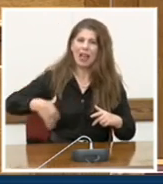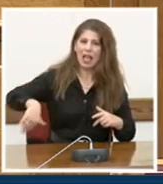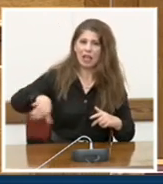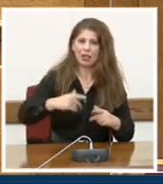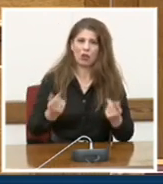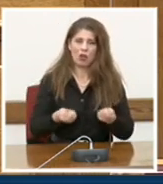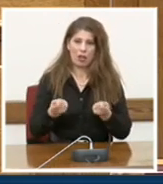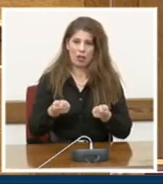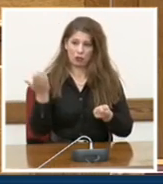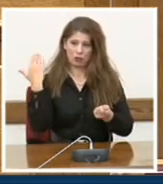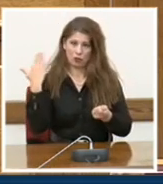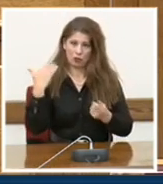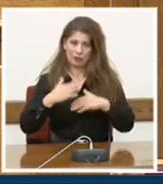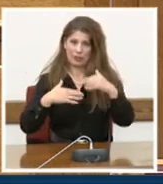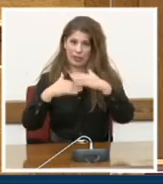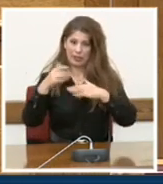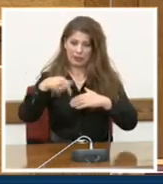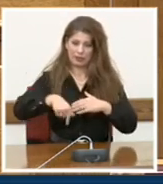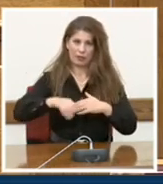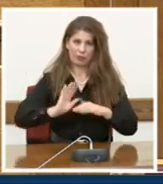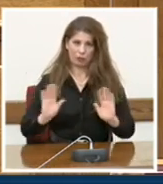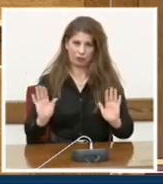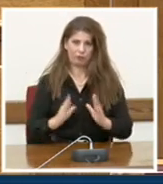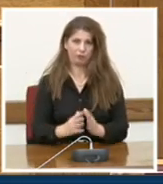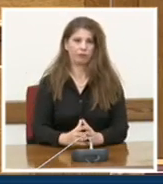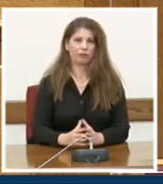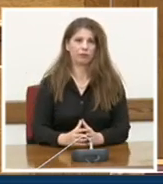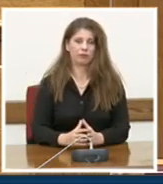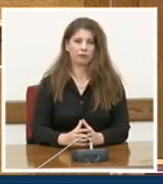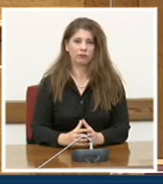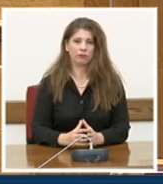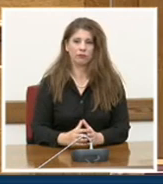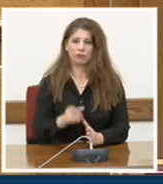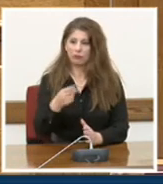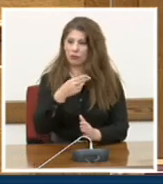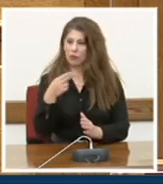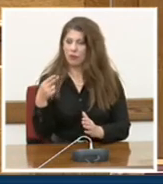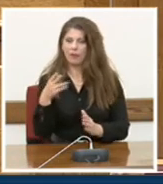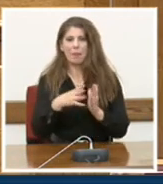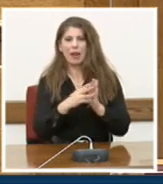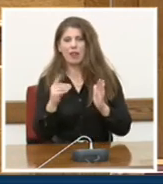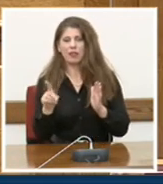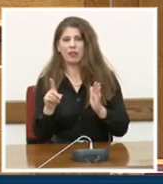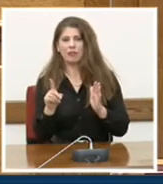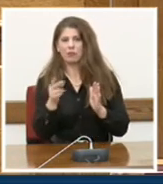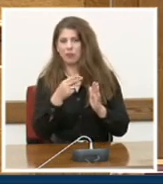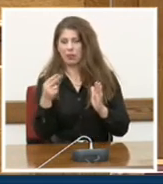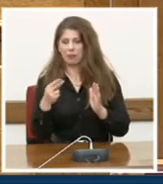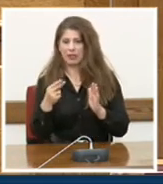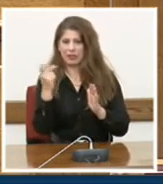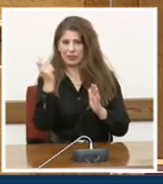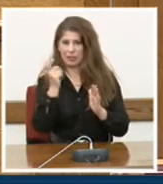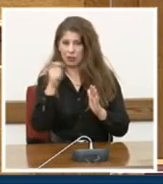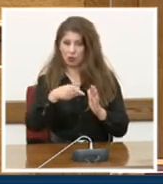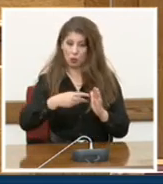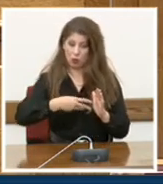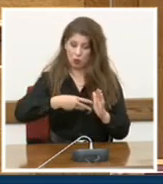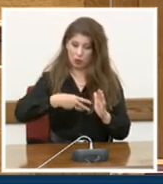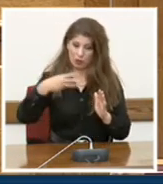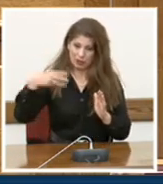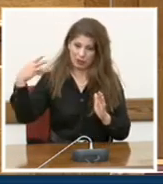πάνω σε αυτό. Πάρτε για παράδειγμα το ζήτημα των συντάξεων. Ο Μεν ΣΥΡΙΖΑ έλεγε ότι θα καταργήσει